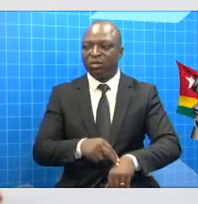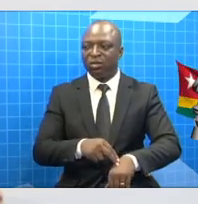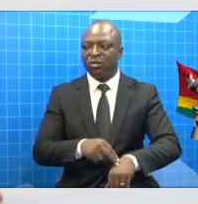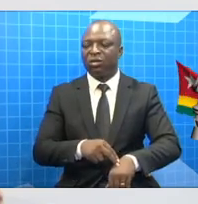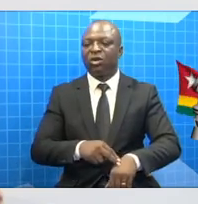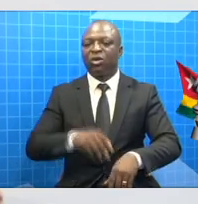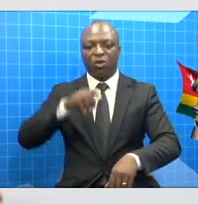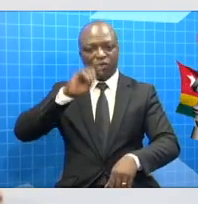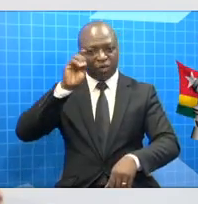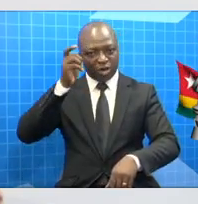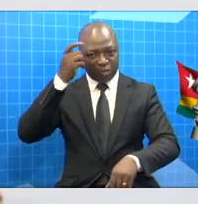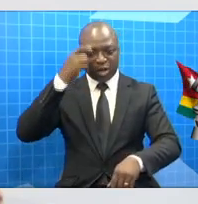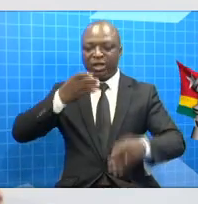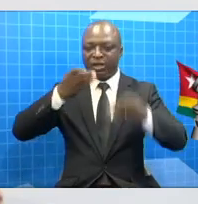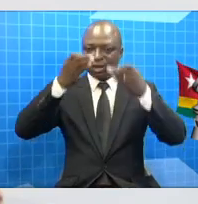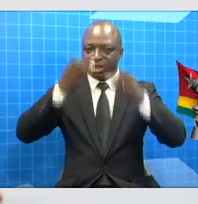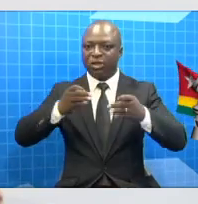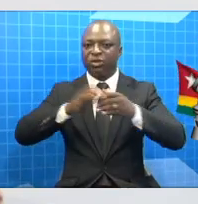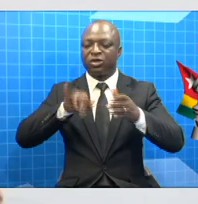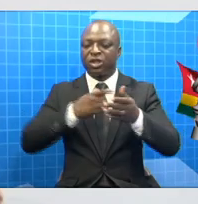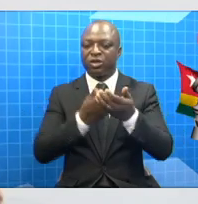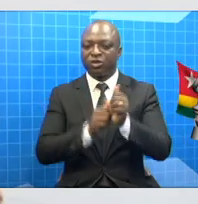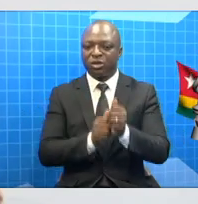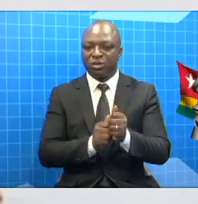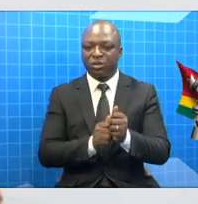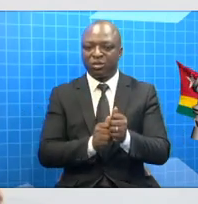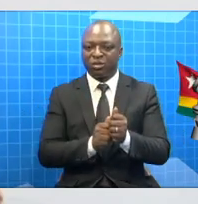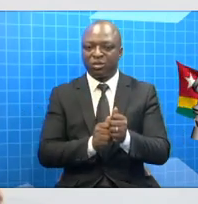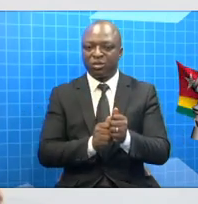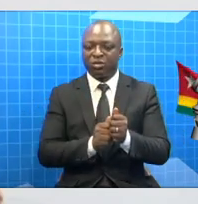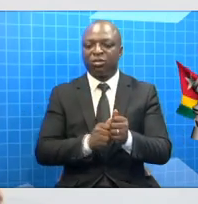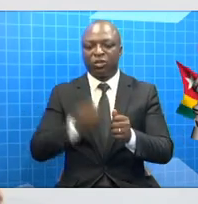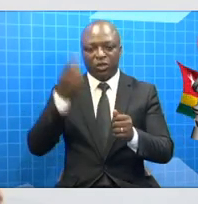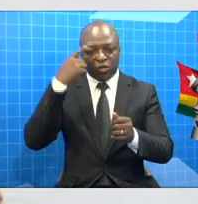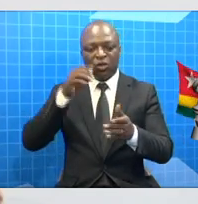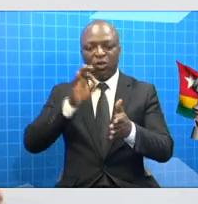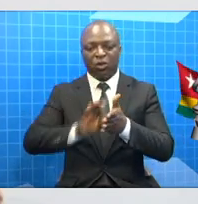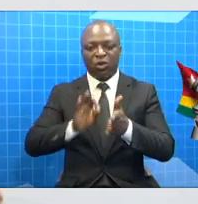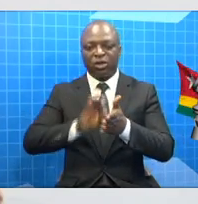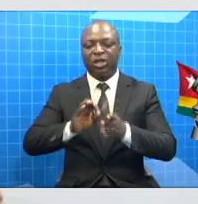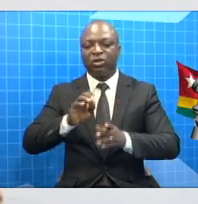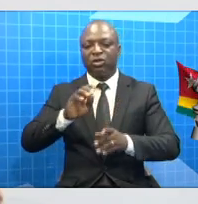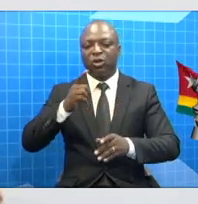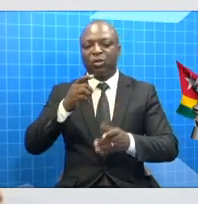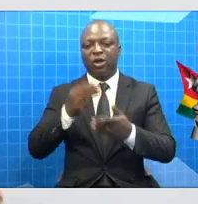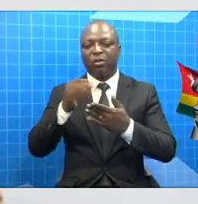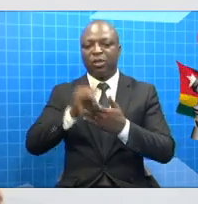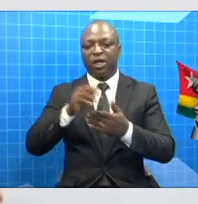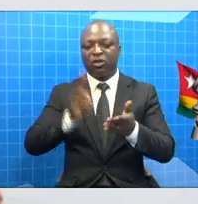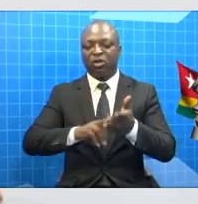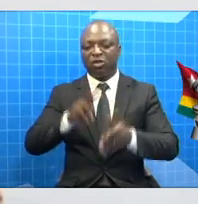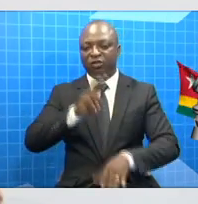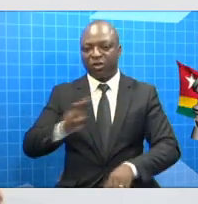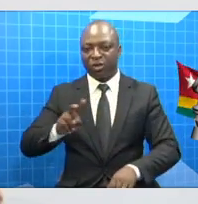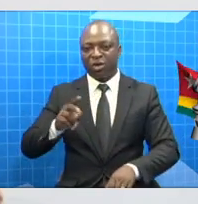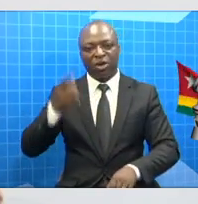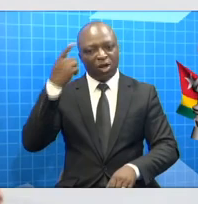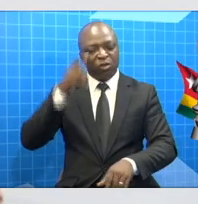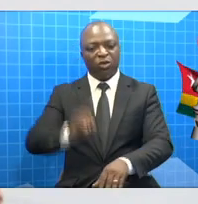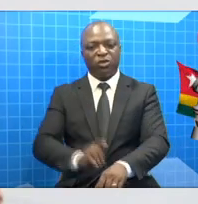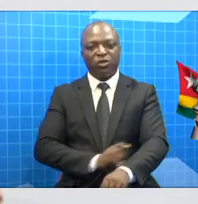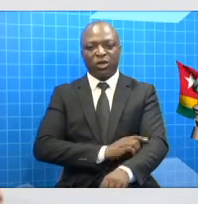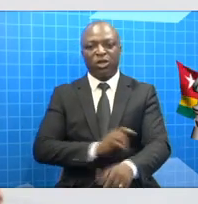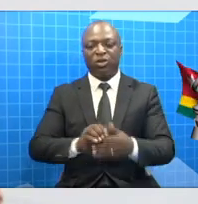Le gouvernement décide de ce qui suit. Pour compter du 1er mai 2022 et pour une durée